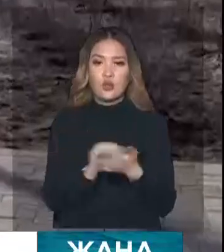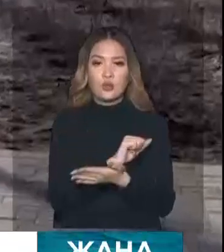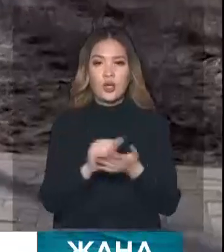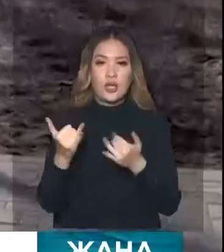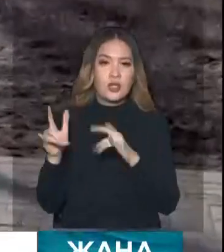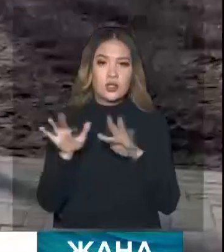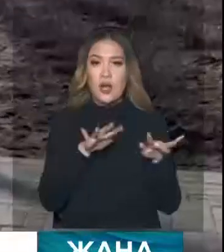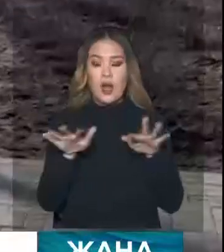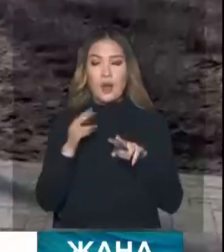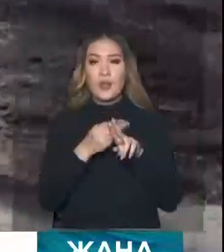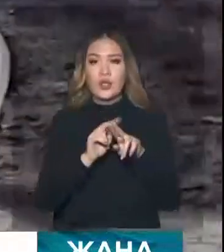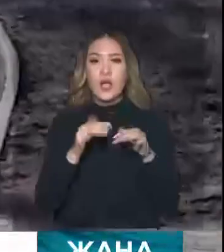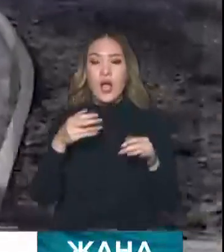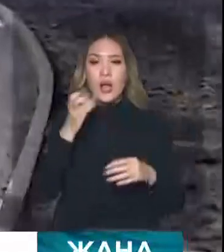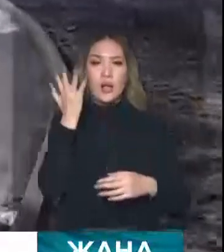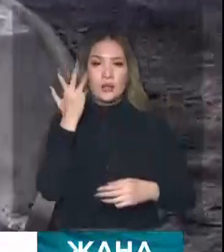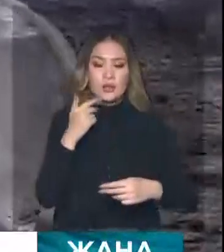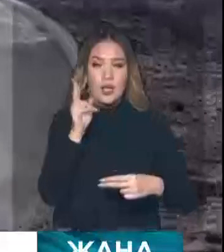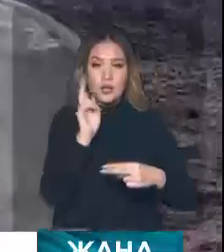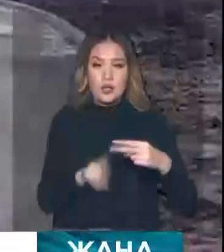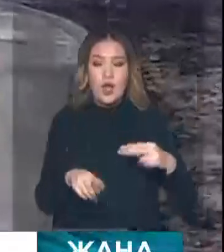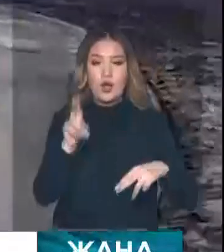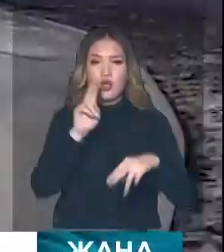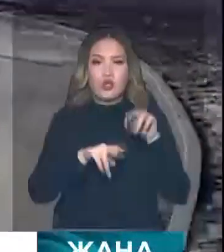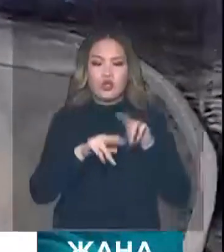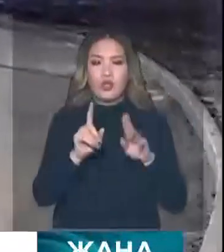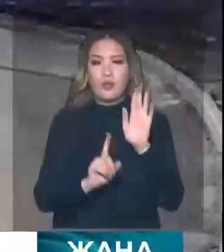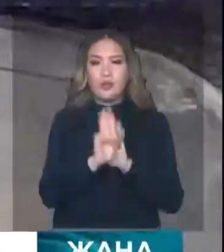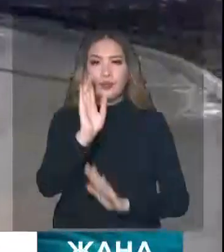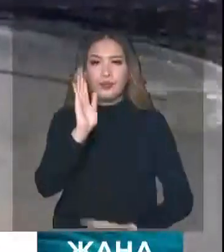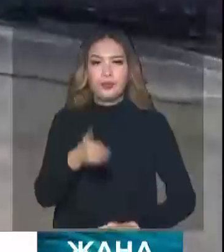жұмыстары жүргізілуде. Аяқталғаннан кейін құрылыс жұмыстары да басталады.